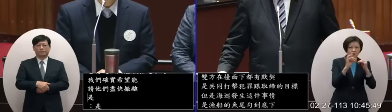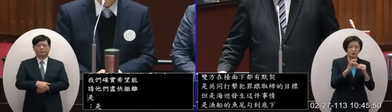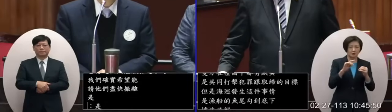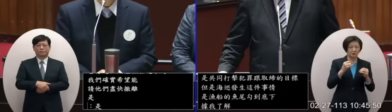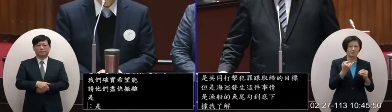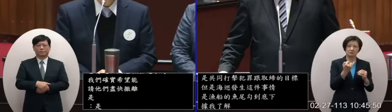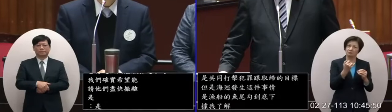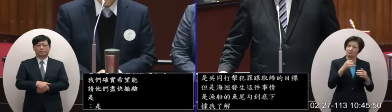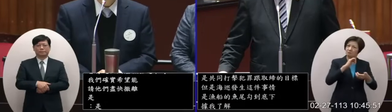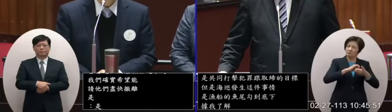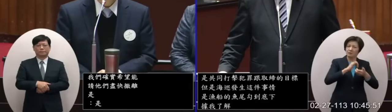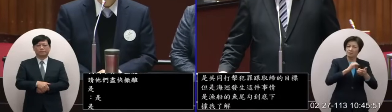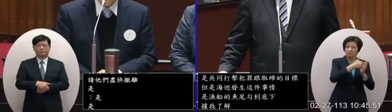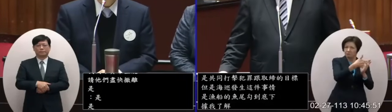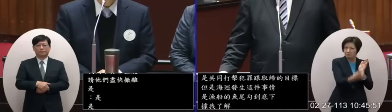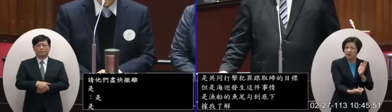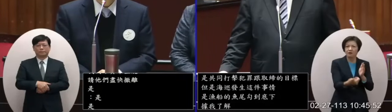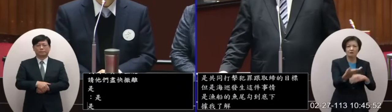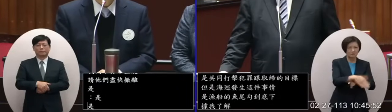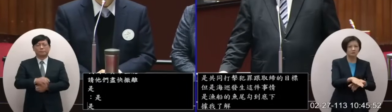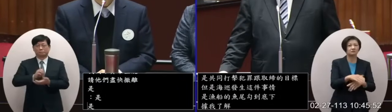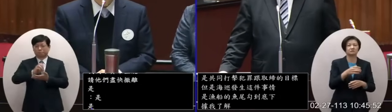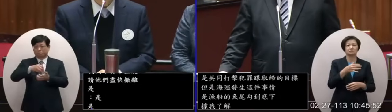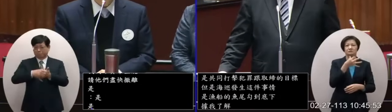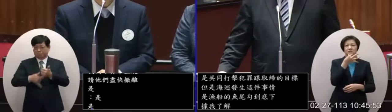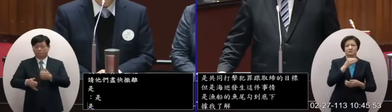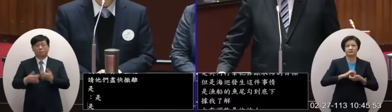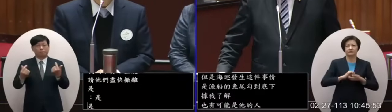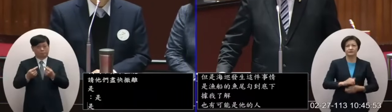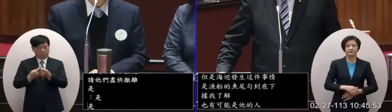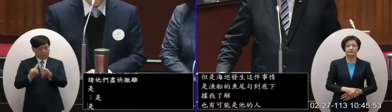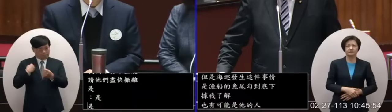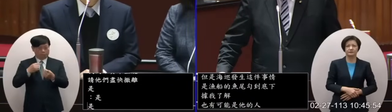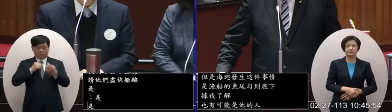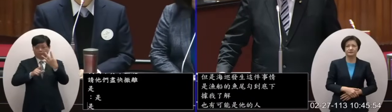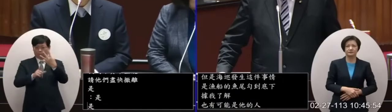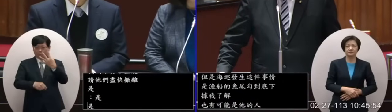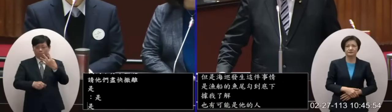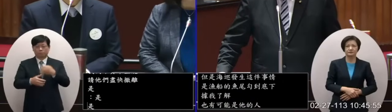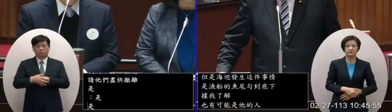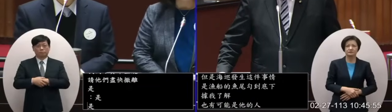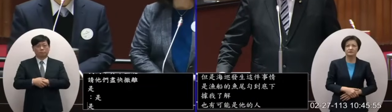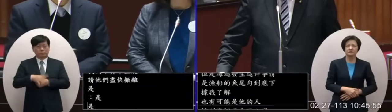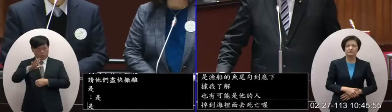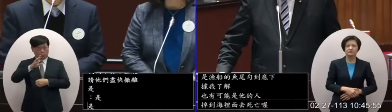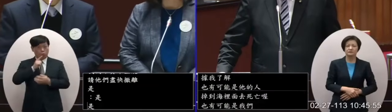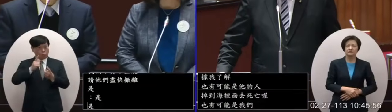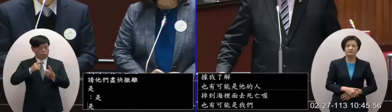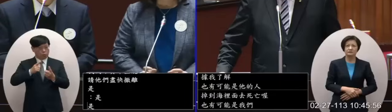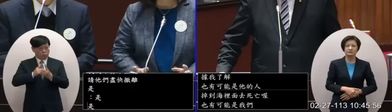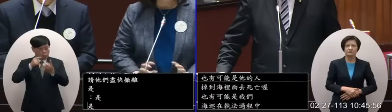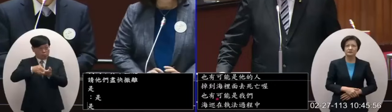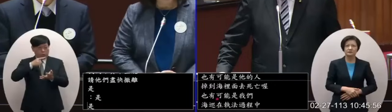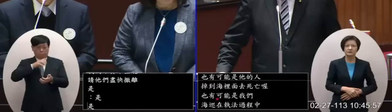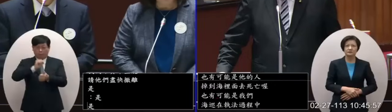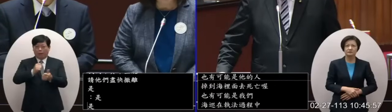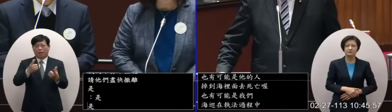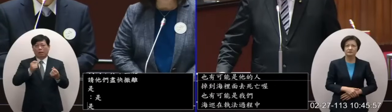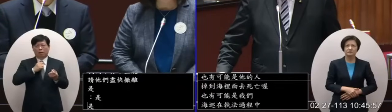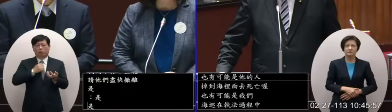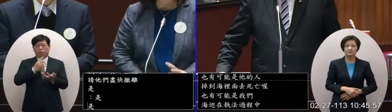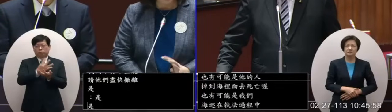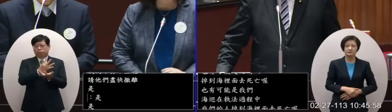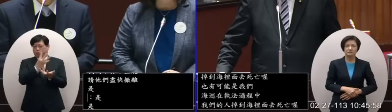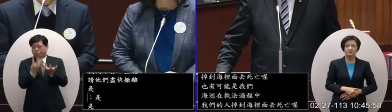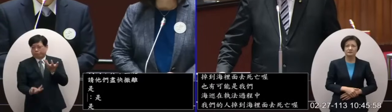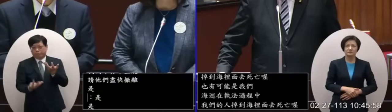死亡哦，这种悲剧常会有的。 跟委员报告哈，像去年的四月，在一次执勤的时候，也是落海四